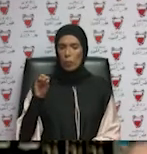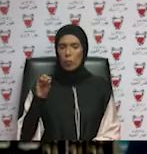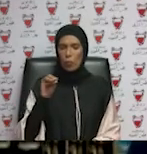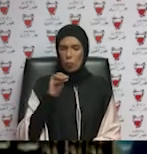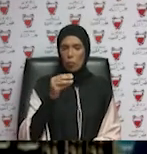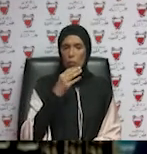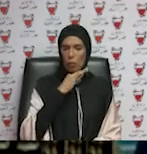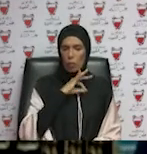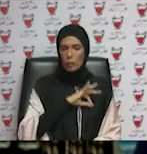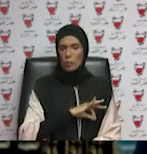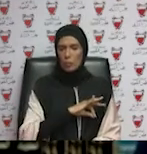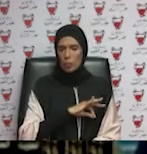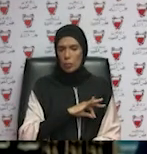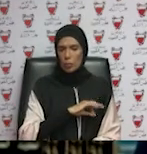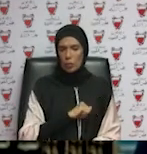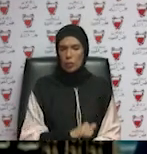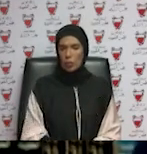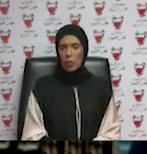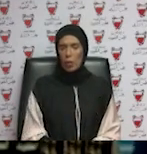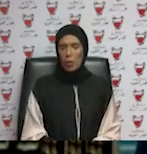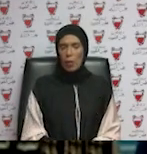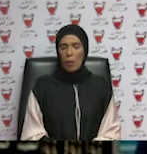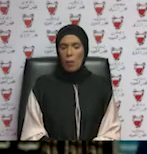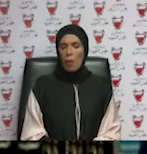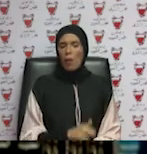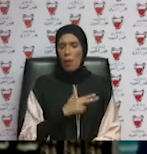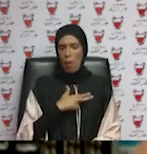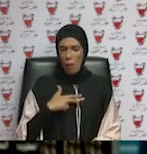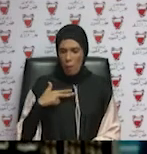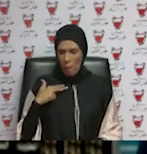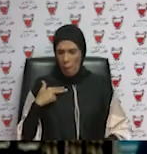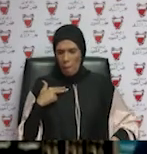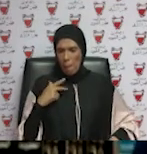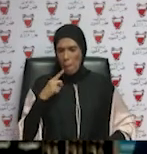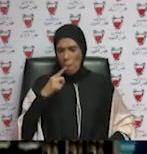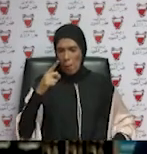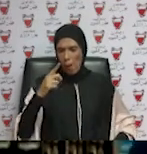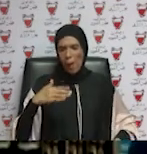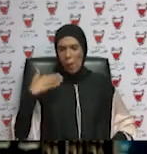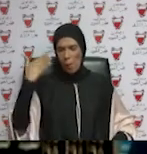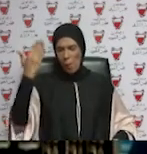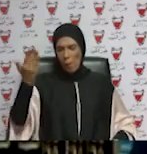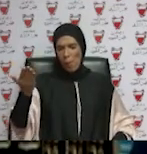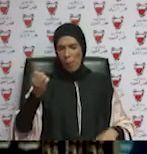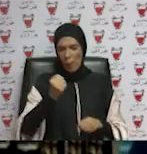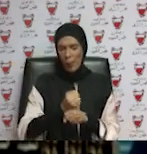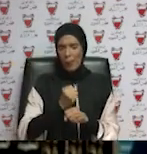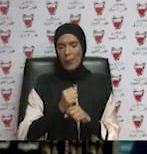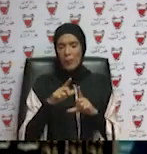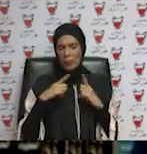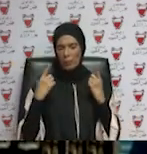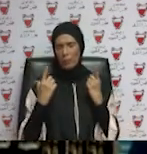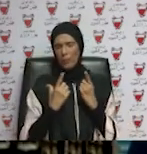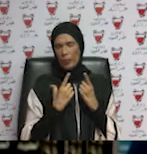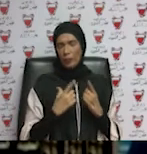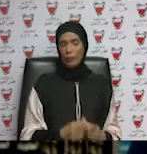مفيدة إلى السلطة التنفيذية في السنة التي بعدها. وأعتقد دور اللجنة، وقد أكون مصيبة